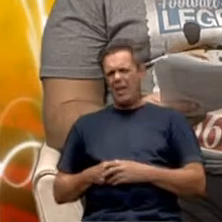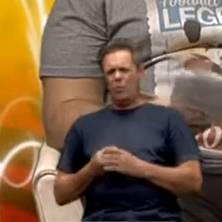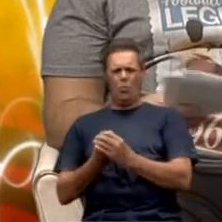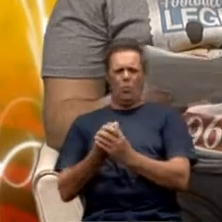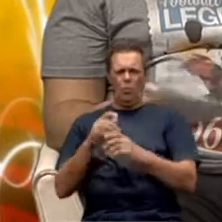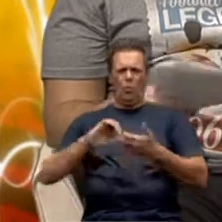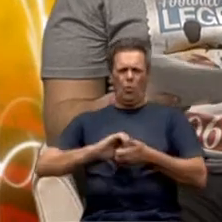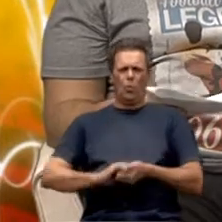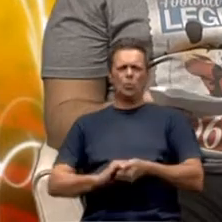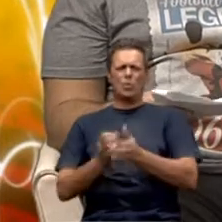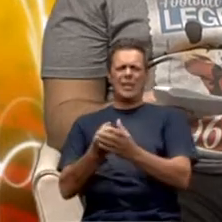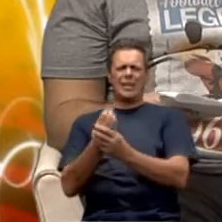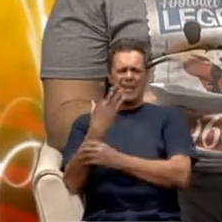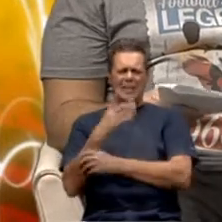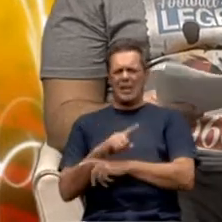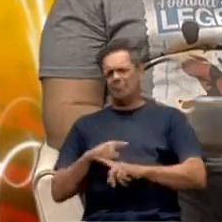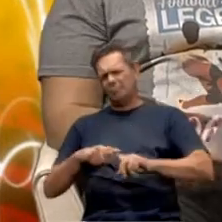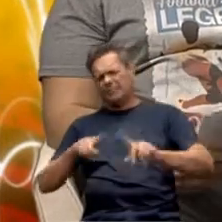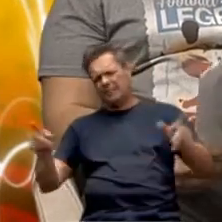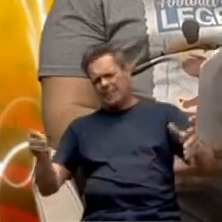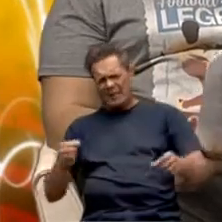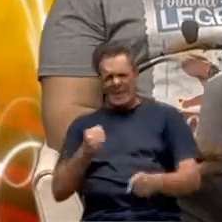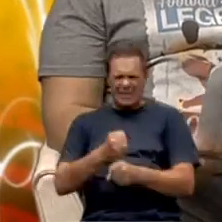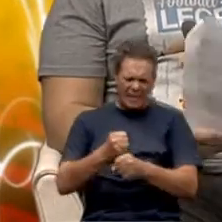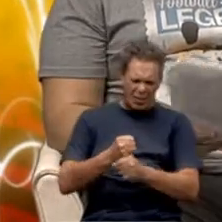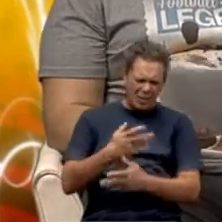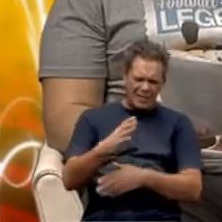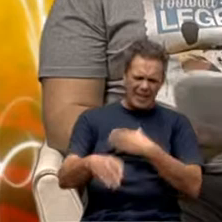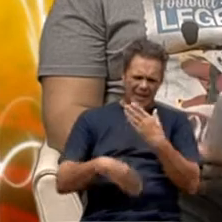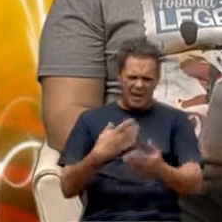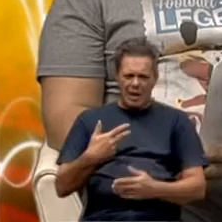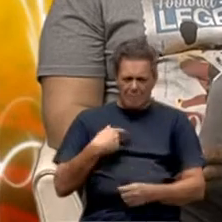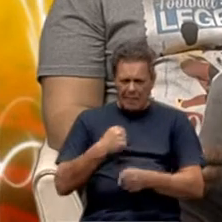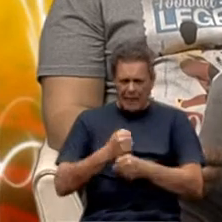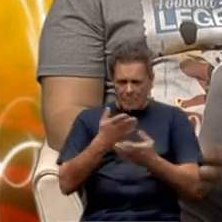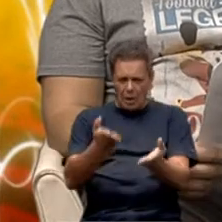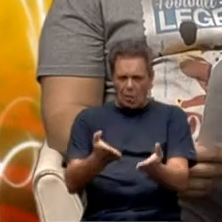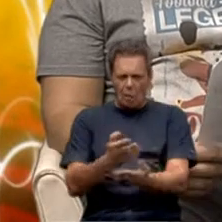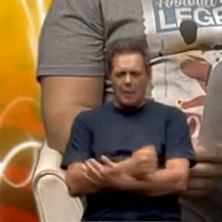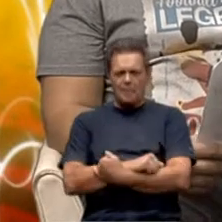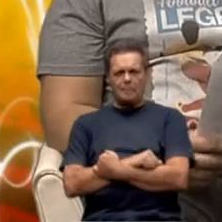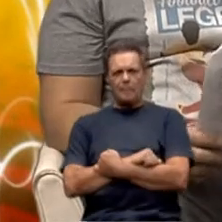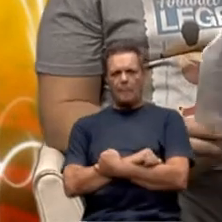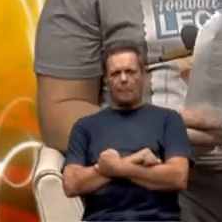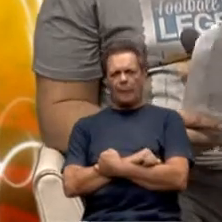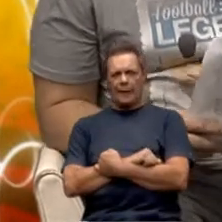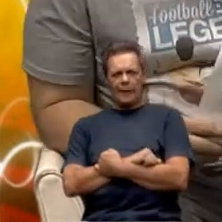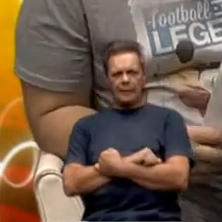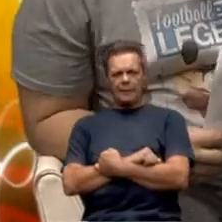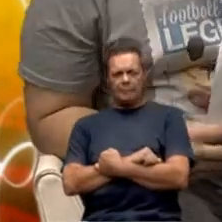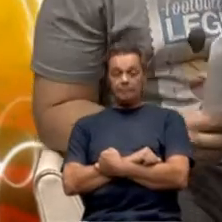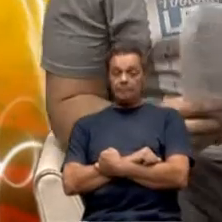svi. Razno razne radionice, koji su se liječili, edukacije. Da, tako da mi sve radimo udruzi, već na to. Da, sve to je u udruzi. Da.